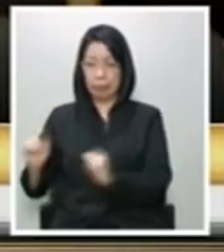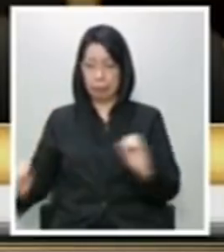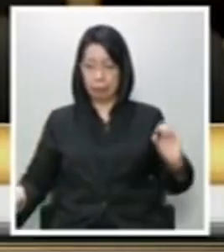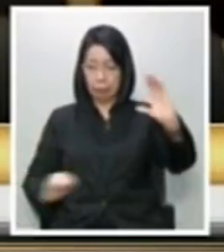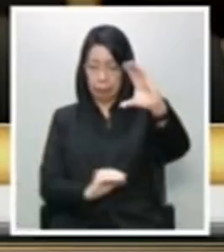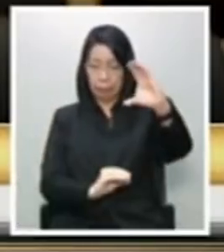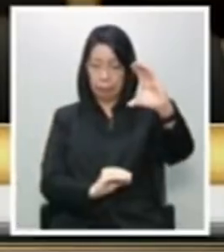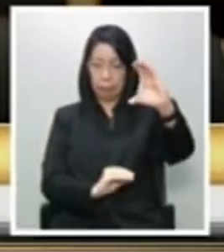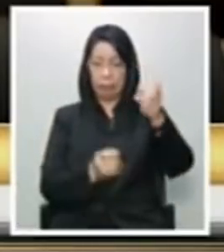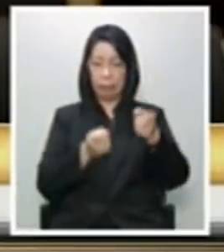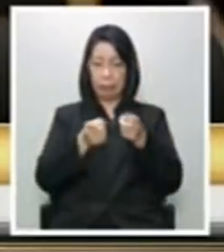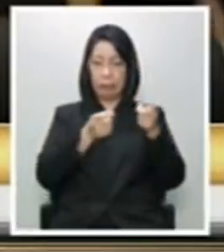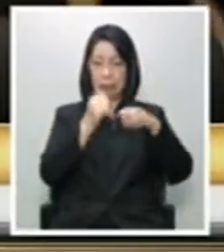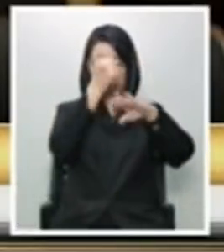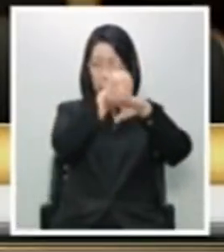รรมสิทธิ์ต่างกัน